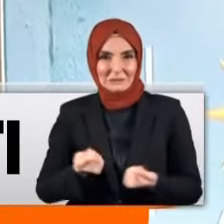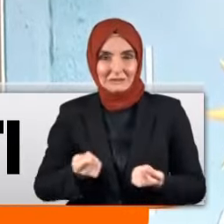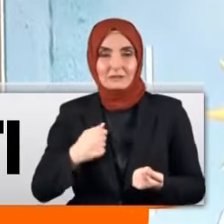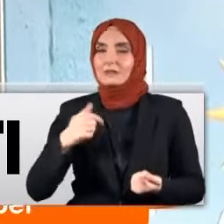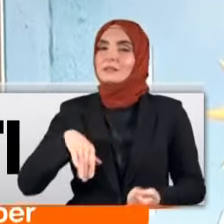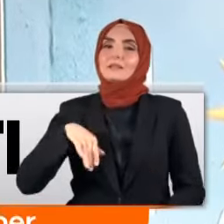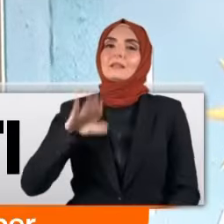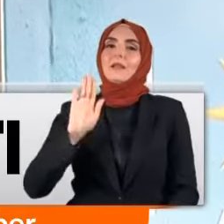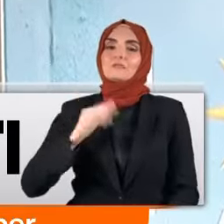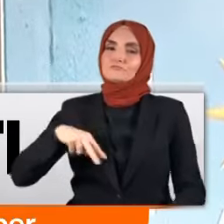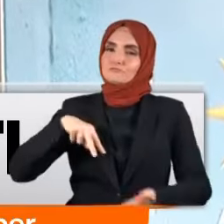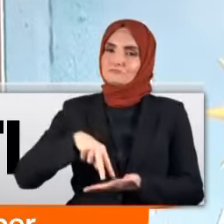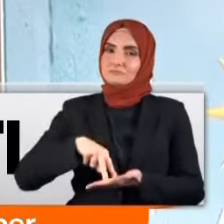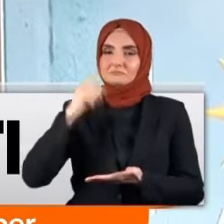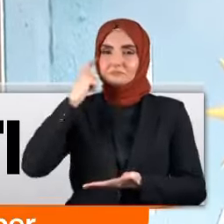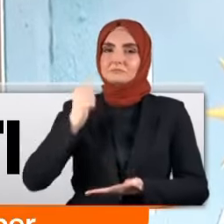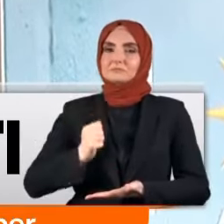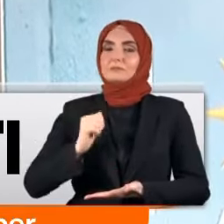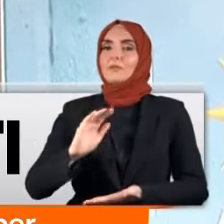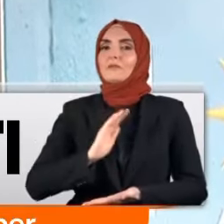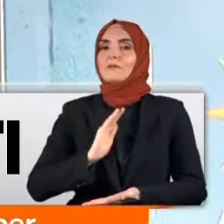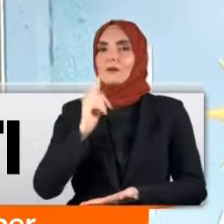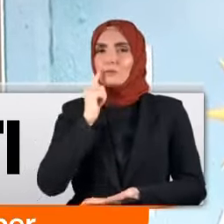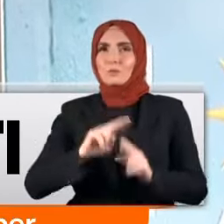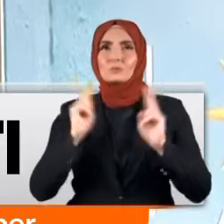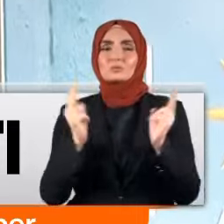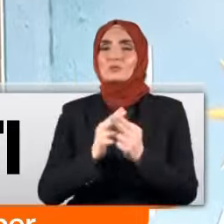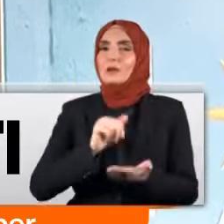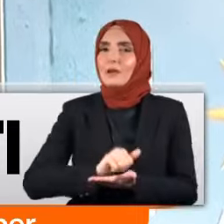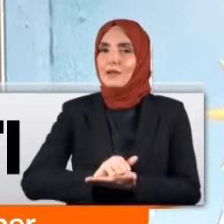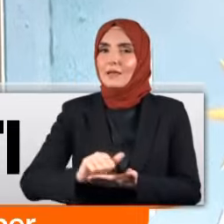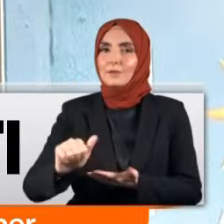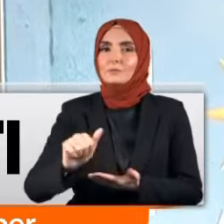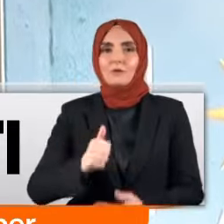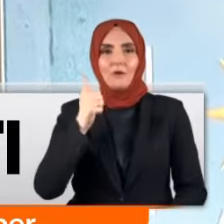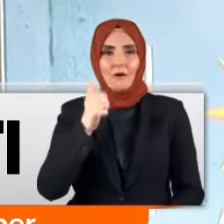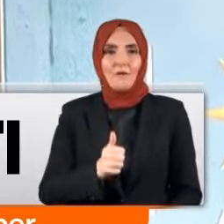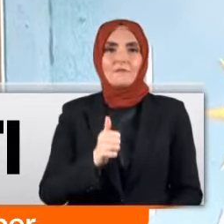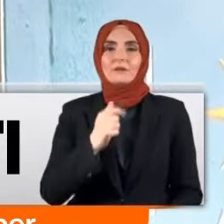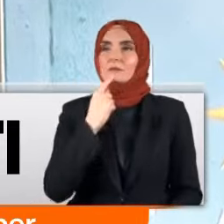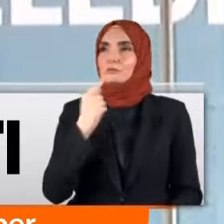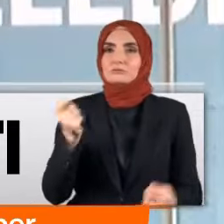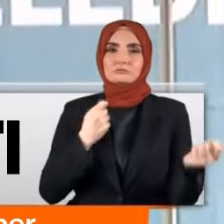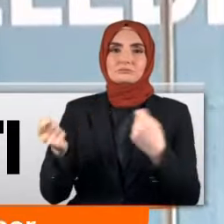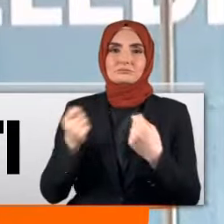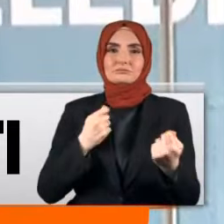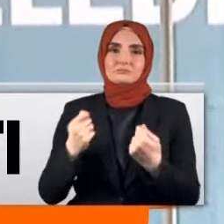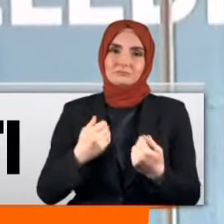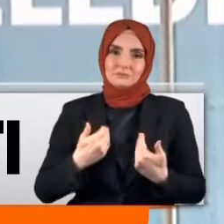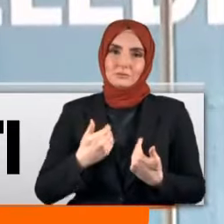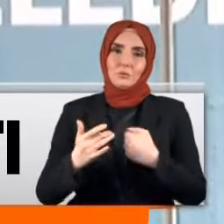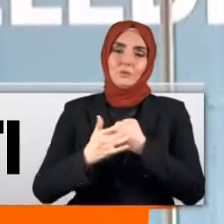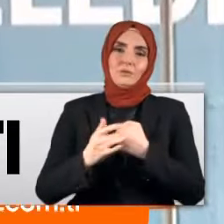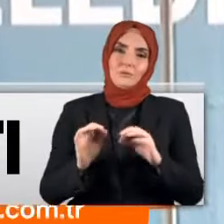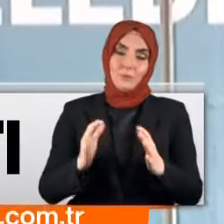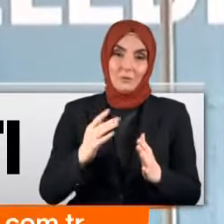ve dirayetli duruşuyla tüm dünyada takdir toplayan bir ülke konumundayız. Türkiye savunma